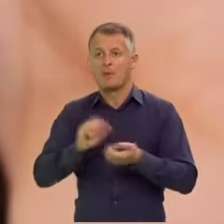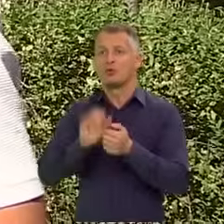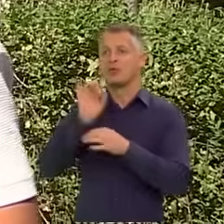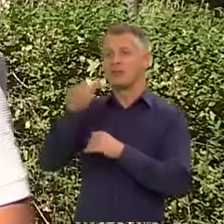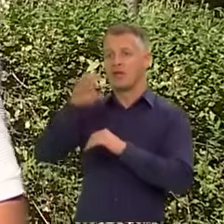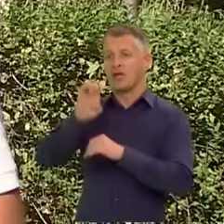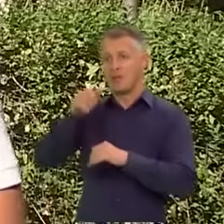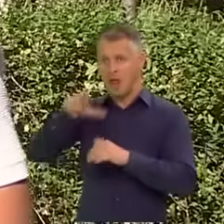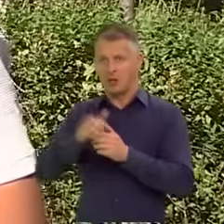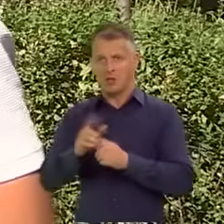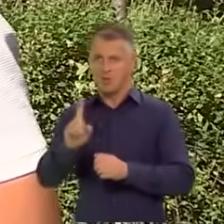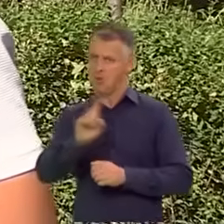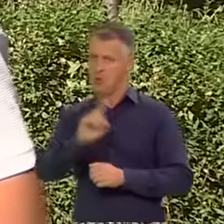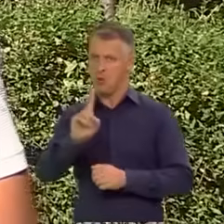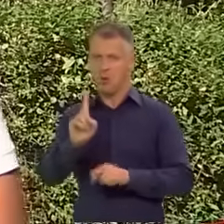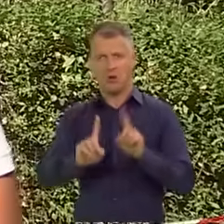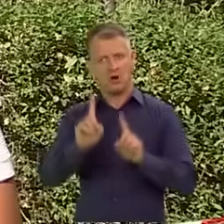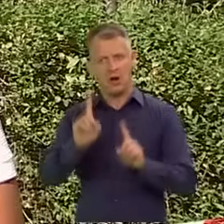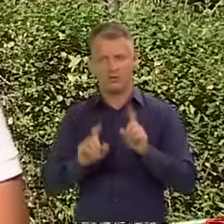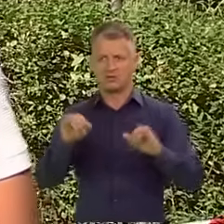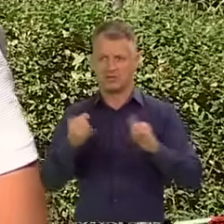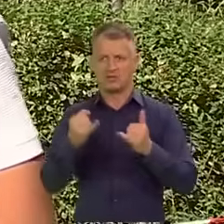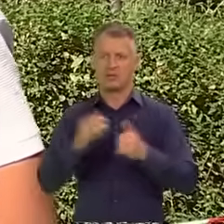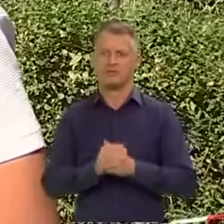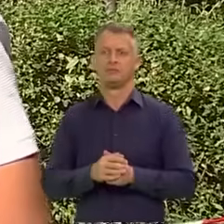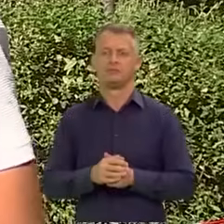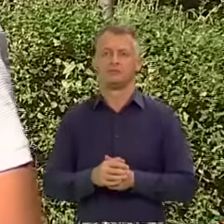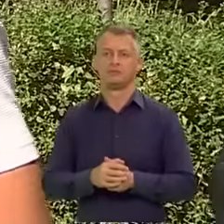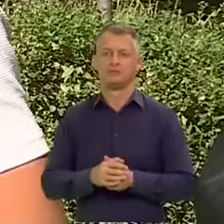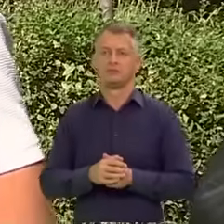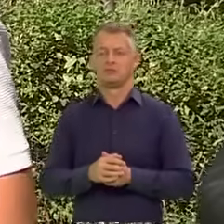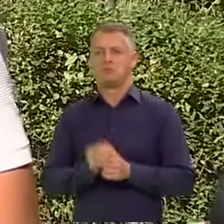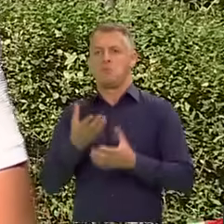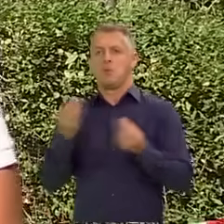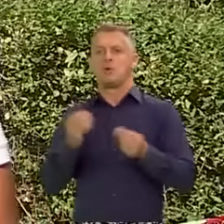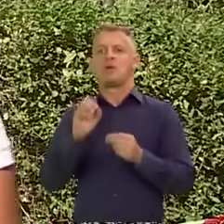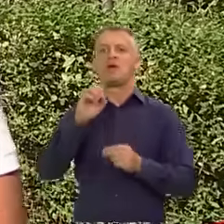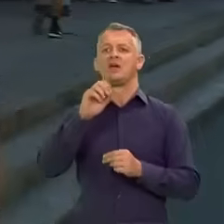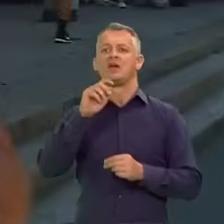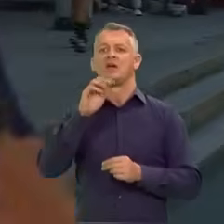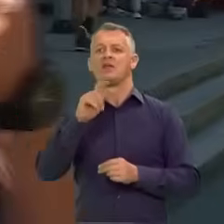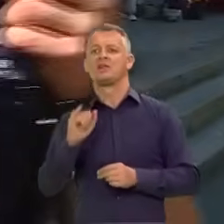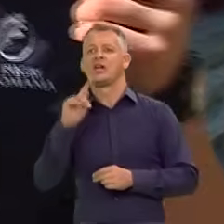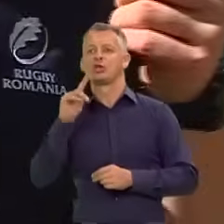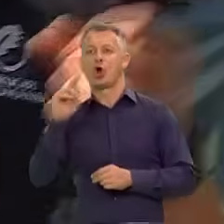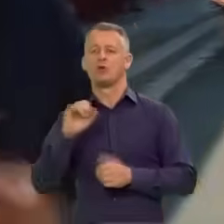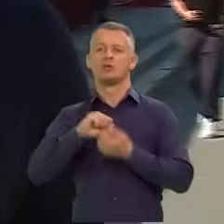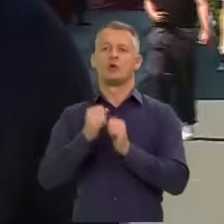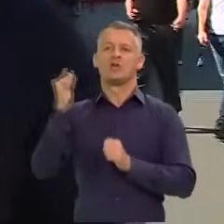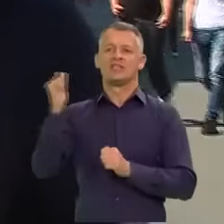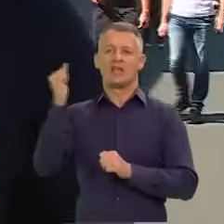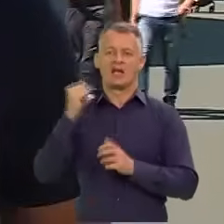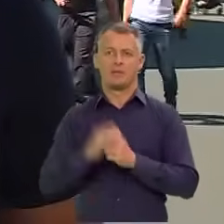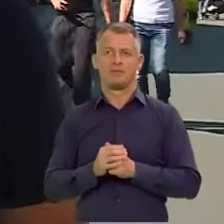mail-uri? Rare ori se întâmplă chestia asta, da. În rest, așa, pe TikTok, Instagram. Depinde de cheful pe care